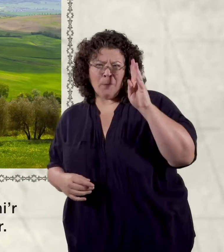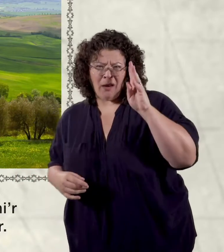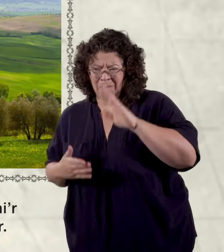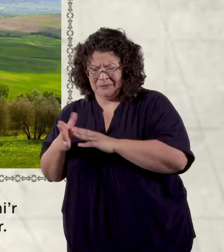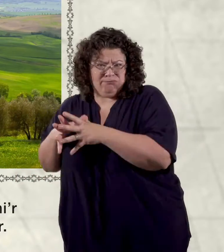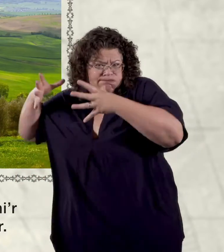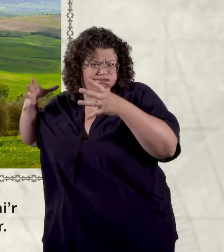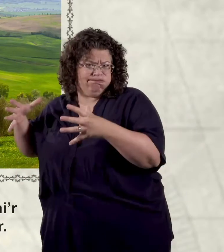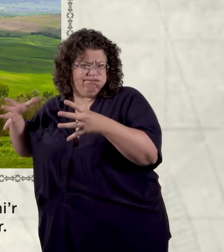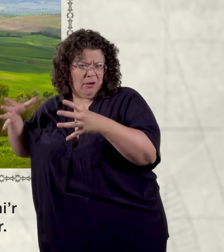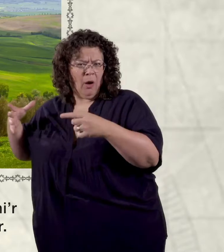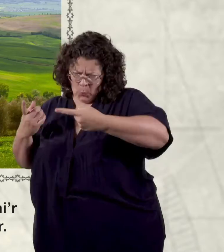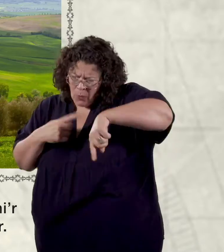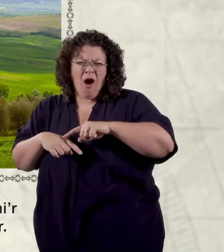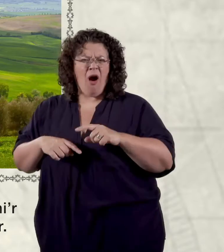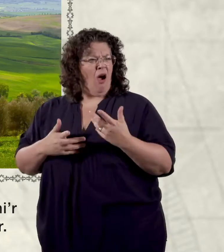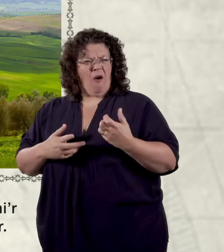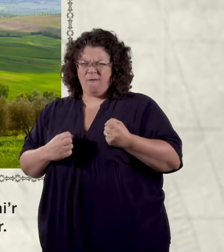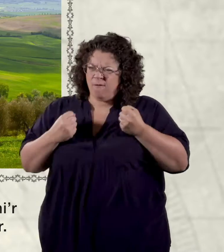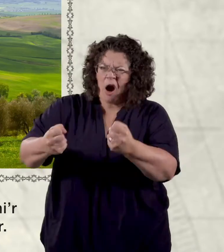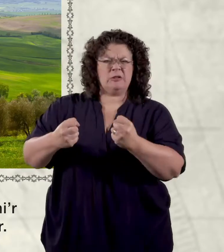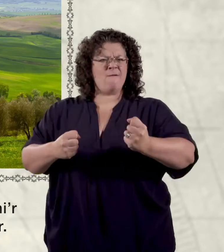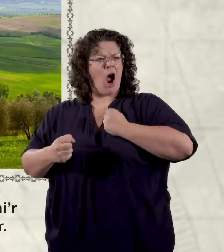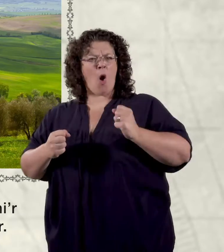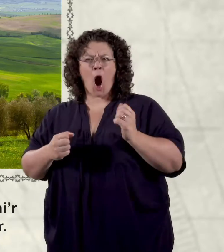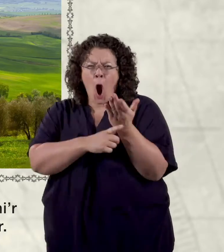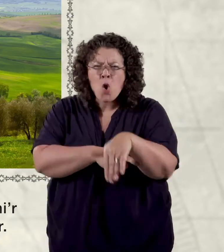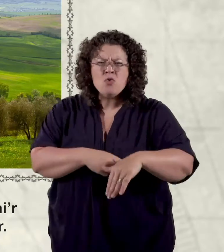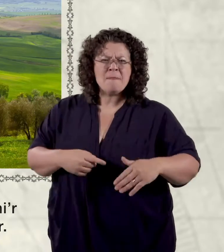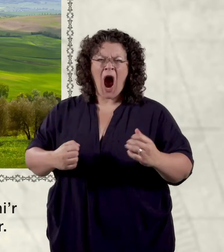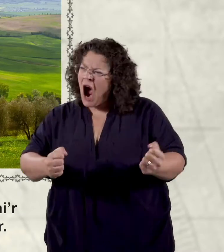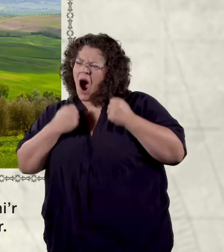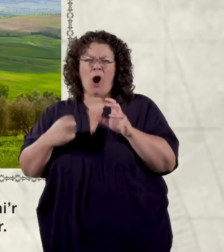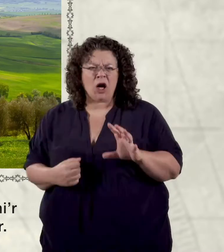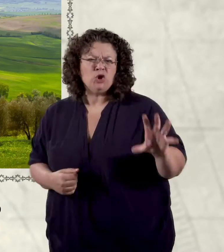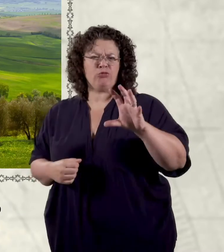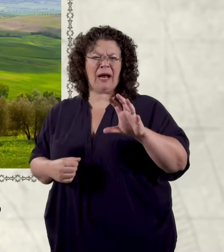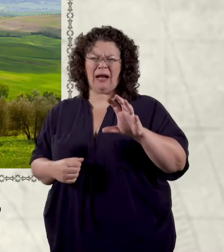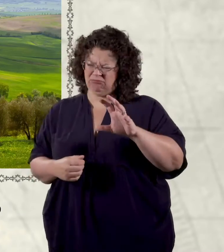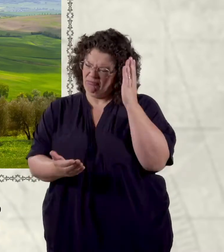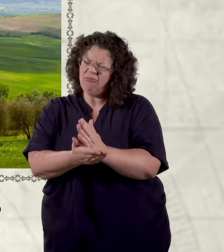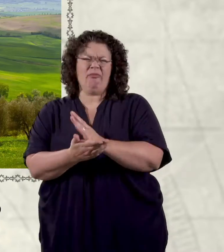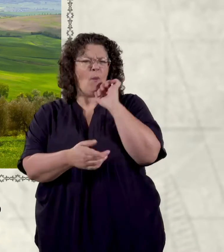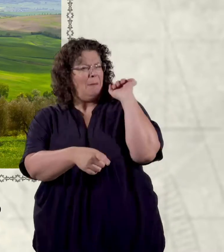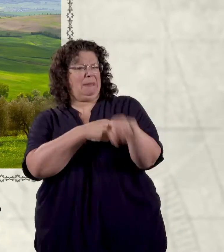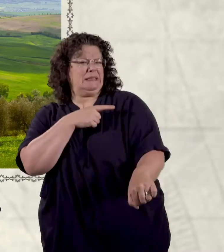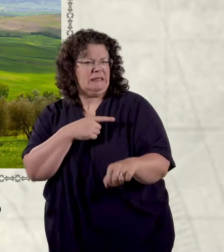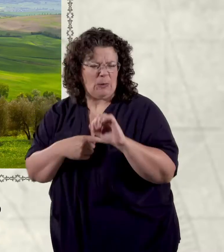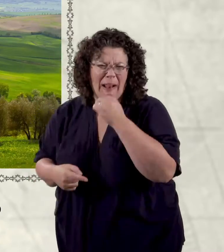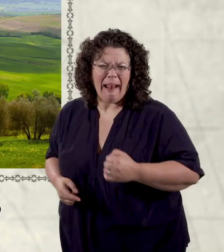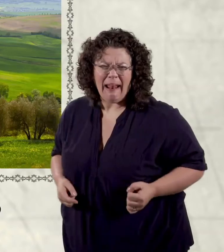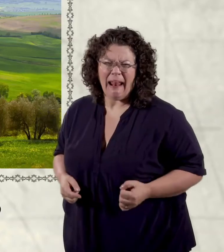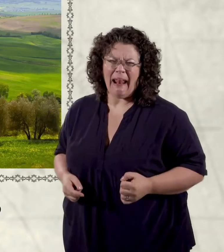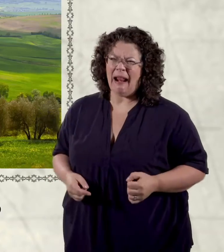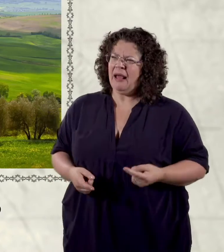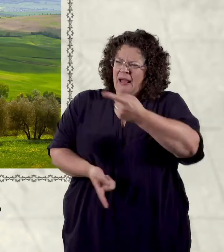Na, gwrandwch. Mae yna 6 o'na ni'r Celtiaid yn erbyn bob un Rhufeiniwr. A da ni'r Celtiaid, da ni'n brwydro